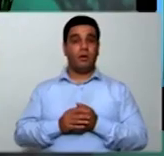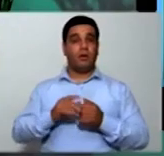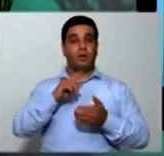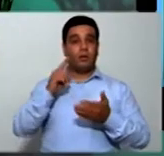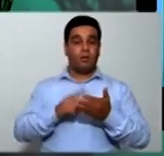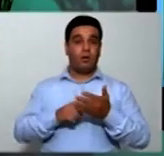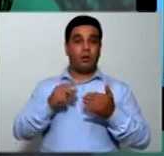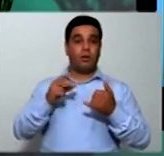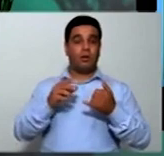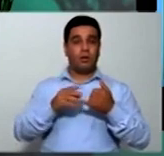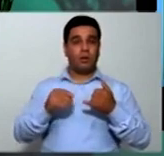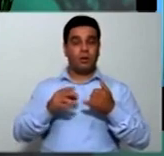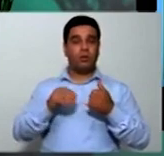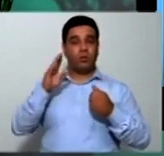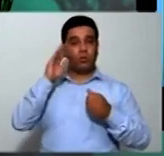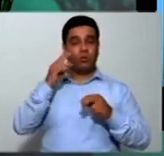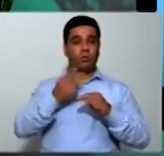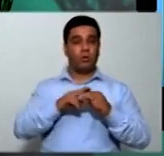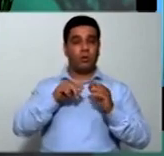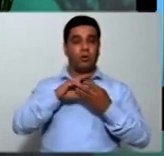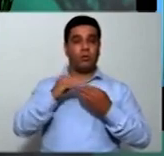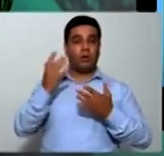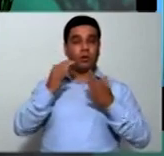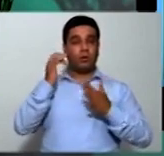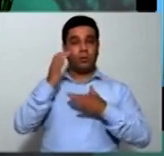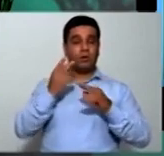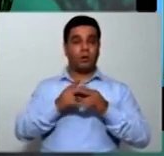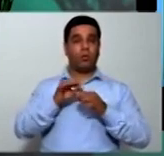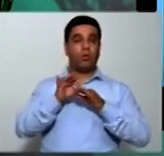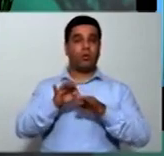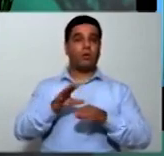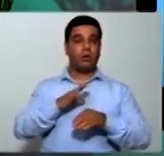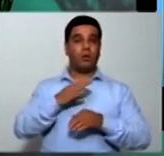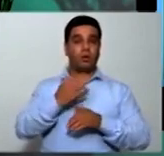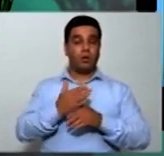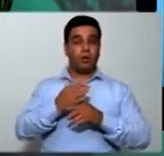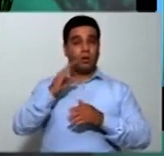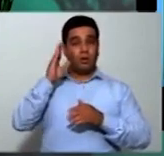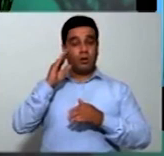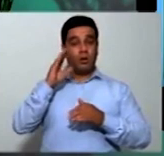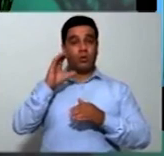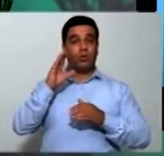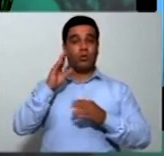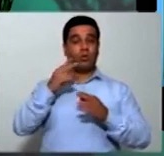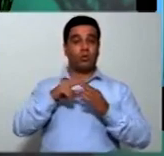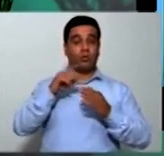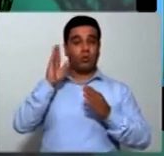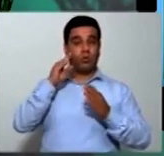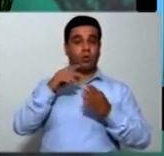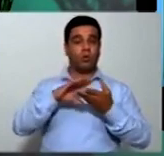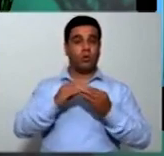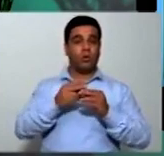Savol: yer-suv islohoti qanday maqsadda o'tkazilgan edi? Yer-suv islohoti Markaziy